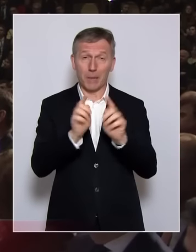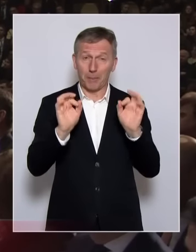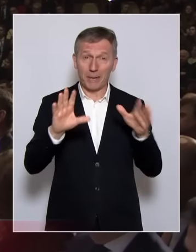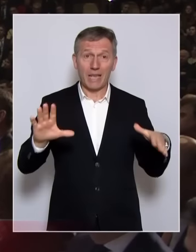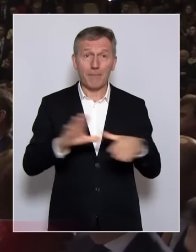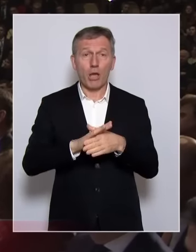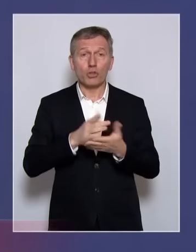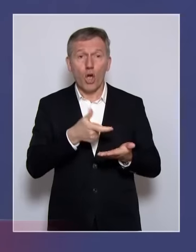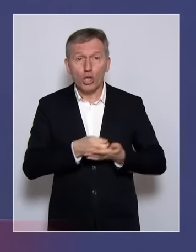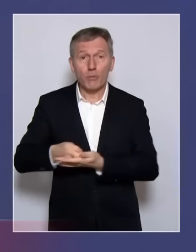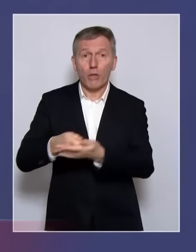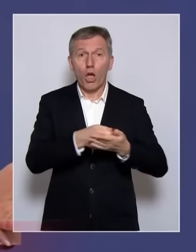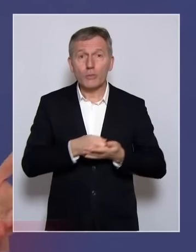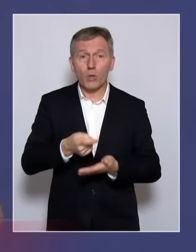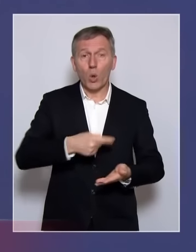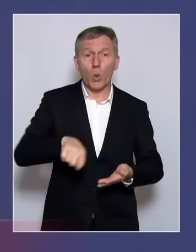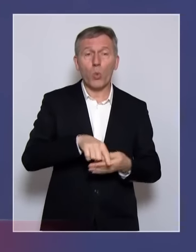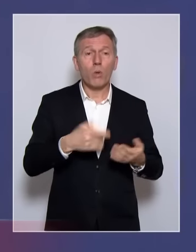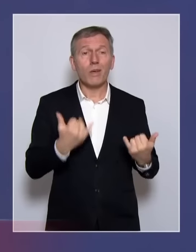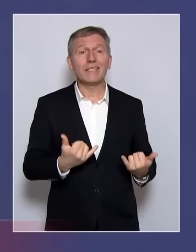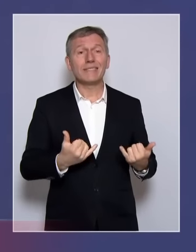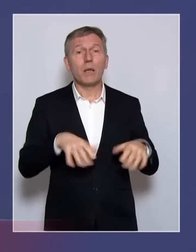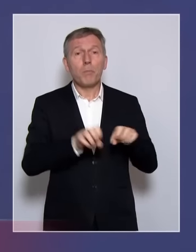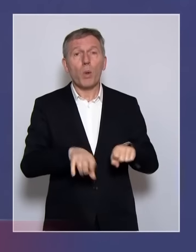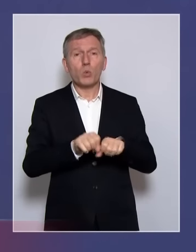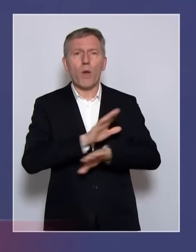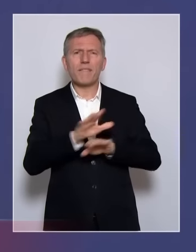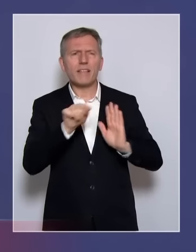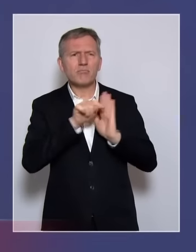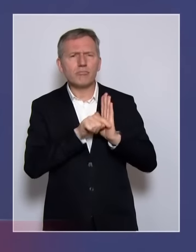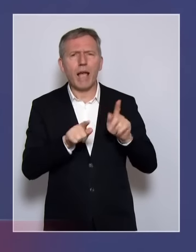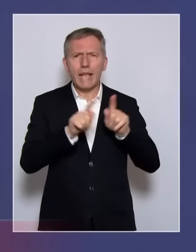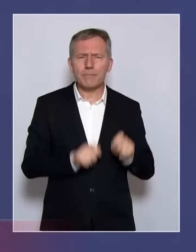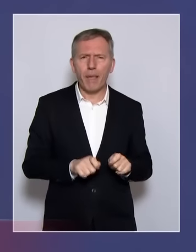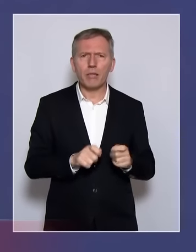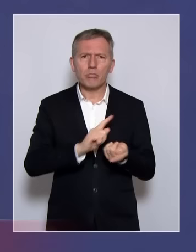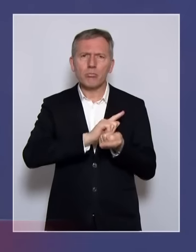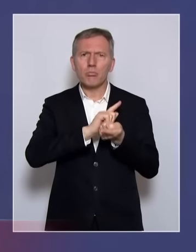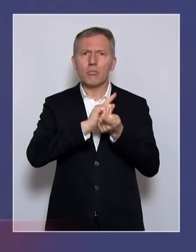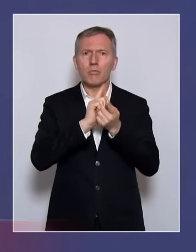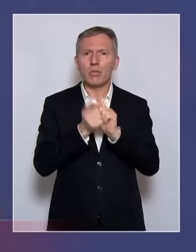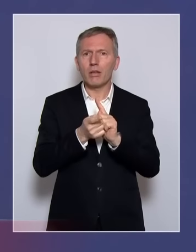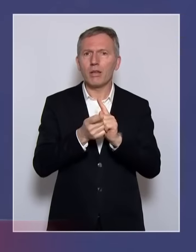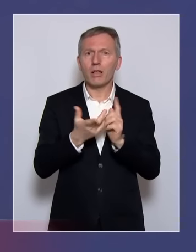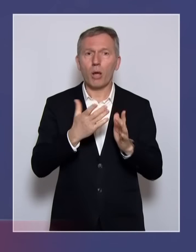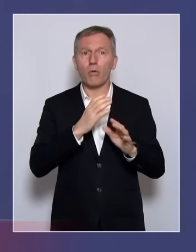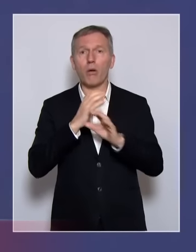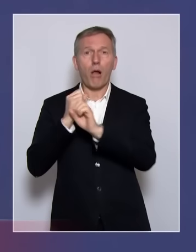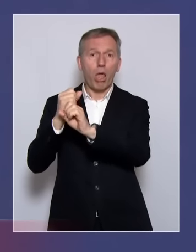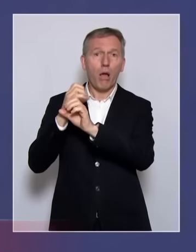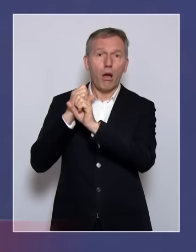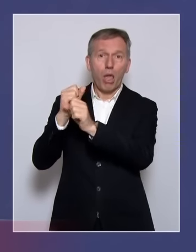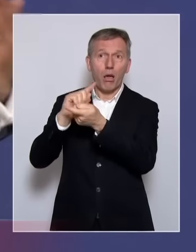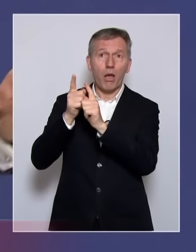de consommateurs où il n'y aura plus de producteurs conformes à nos objectifs et qui sera, par les dépendances ainsi